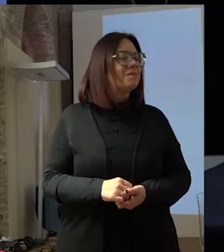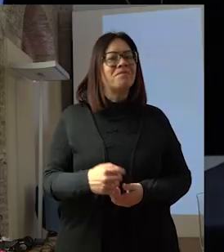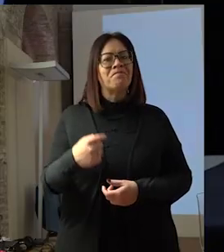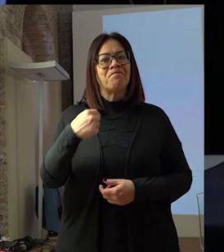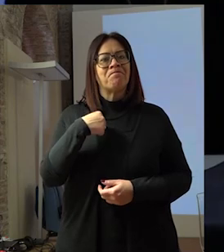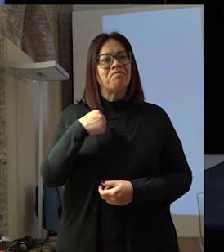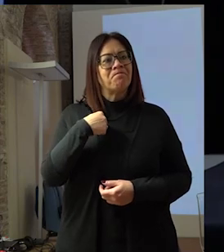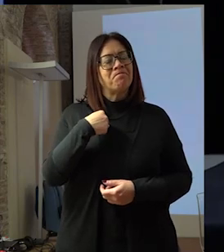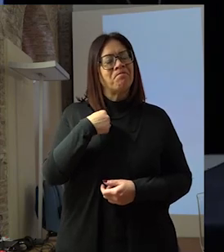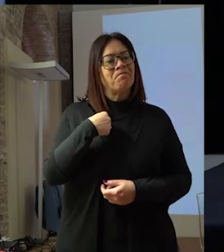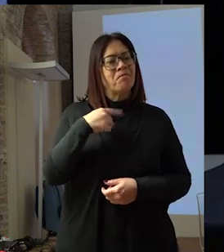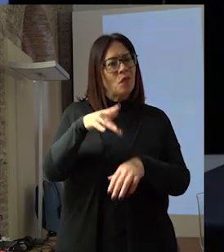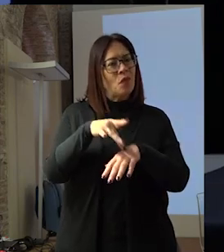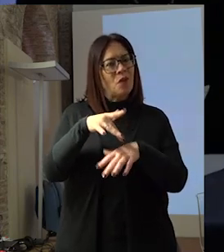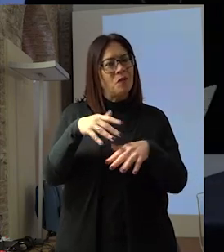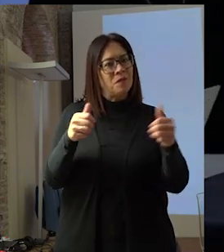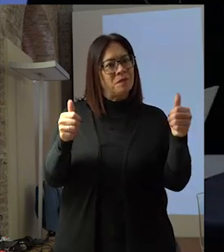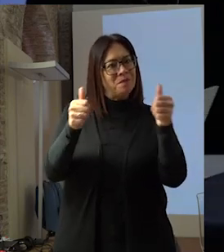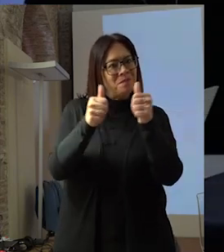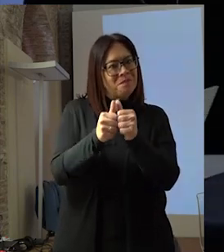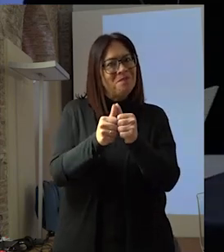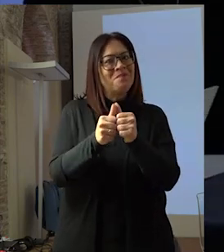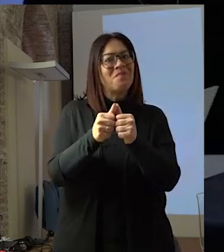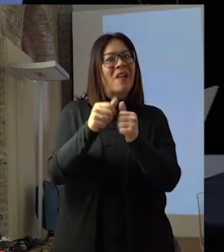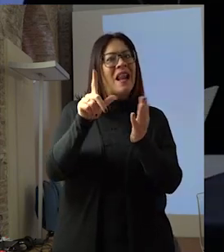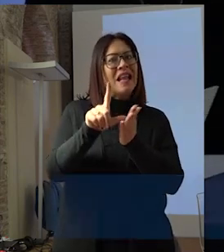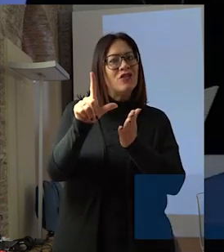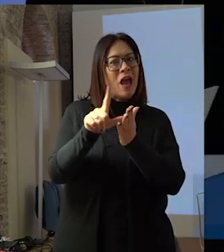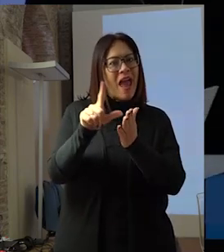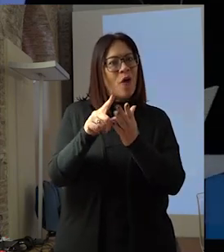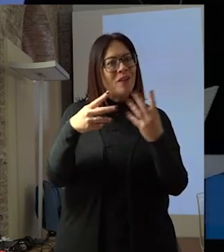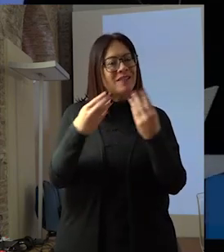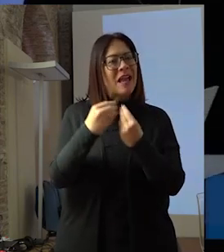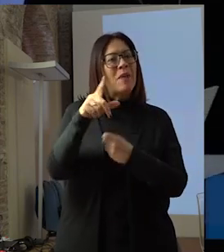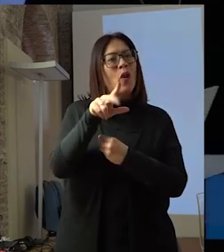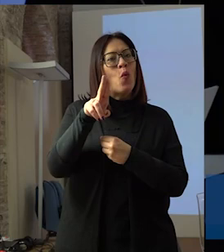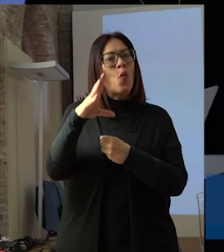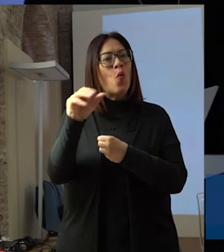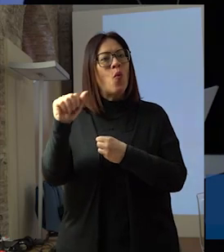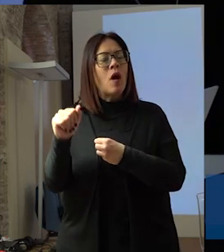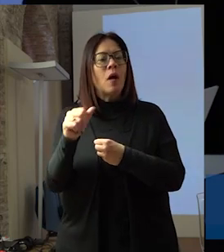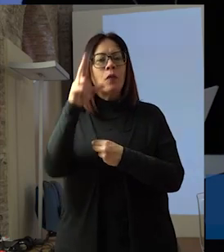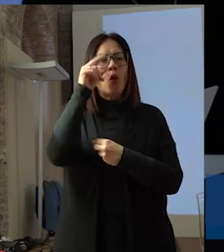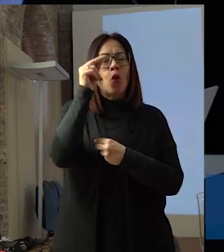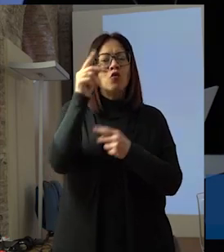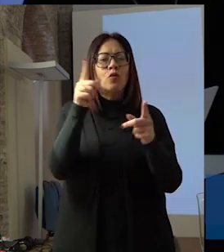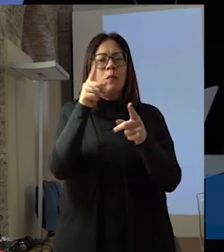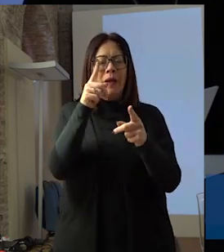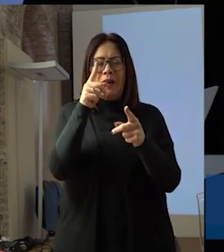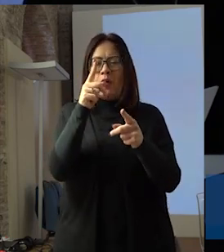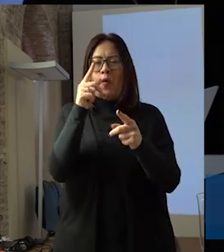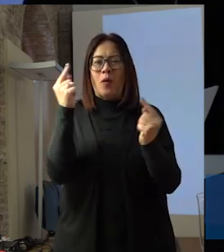Allora, io sono stata compagna di liceo di Luca. Ci siamo conosciuti peraltro in un periodo difficile, non